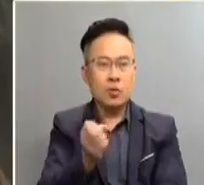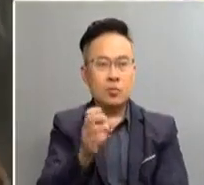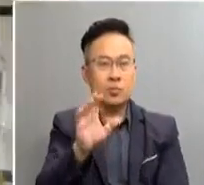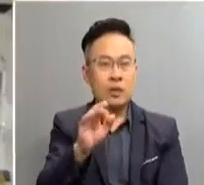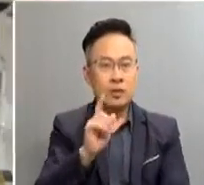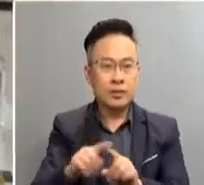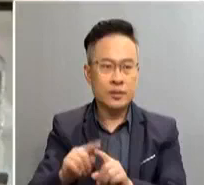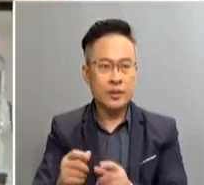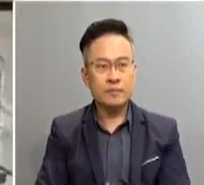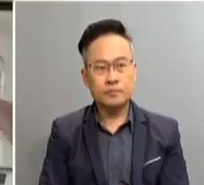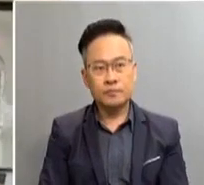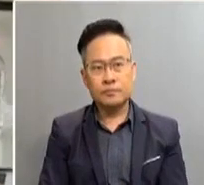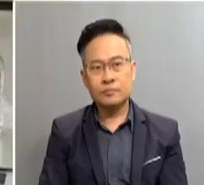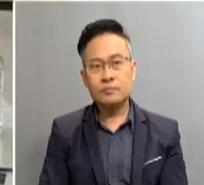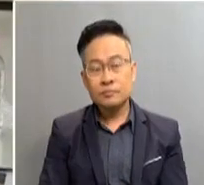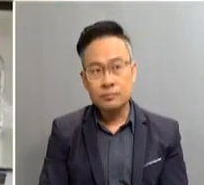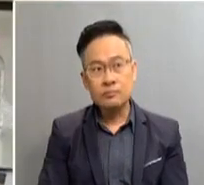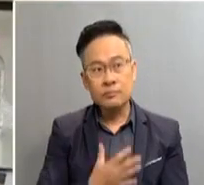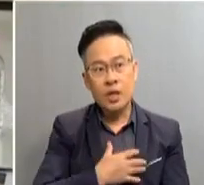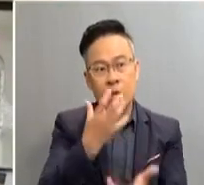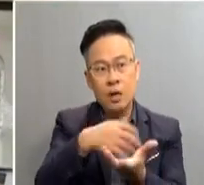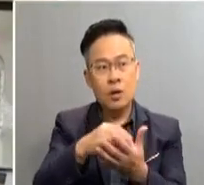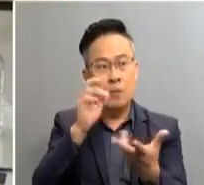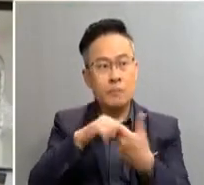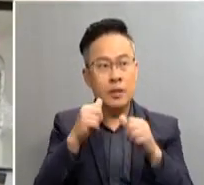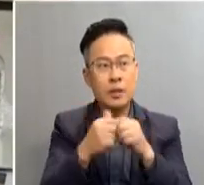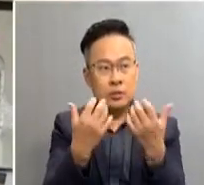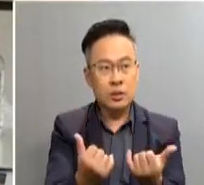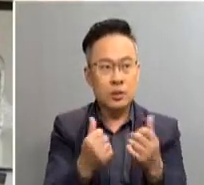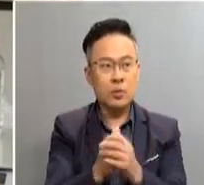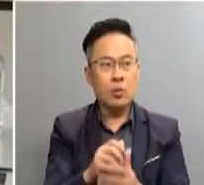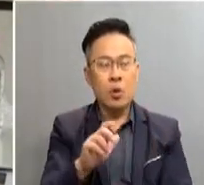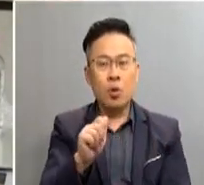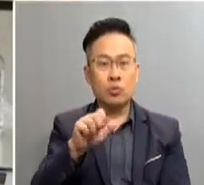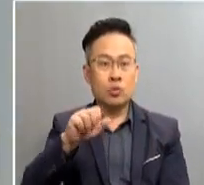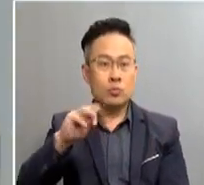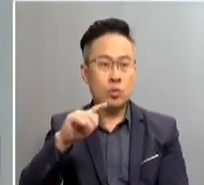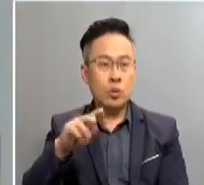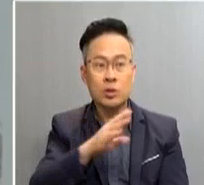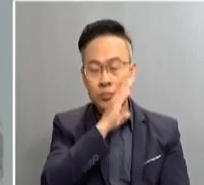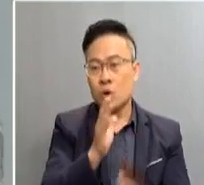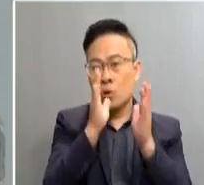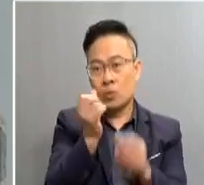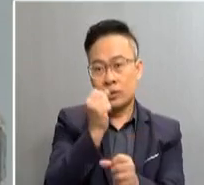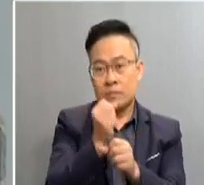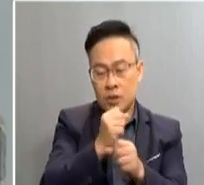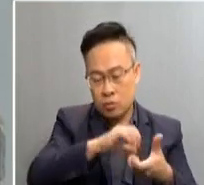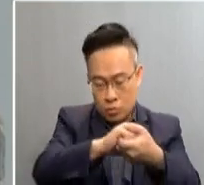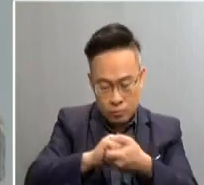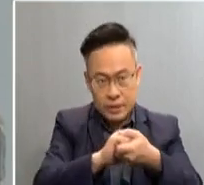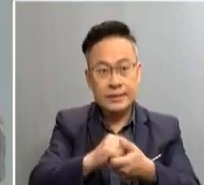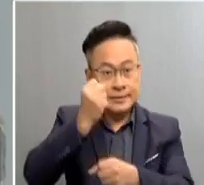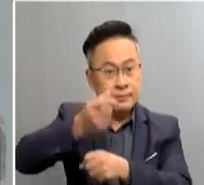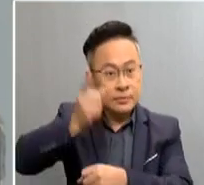ท.คุณอนุชาบอกว่าสิ่งที่เกิดขึ้นกับอสมท.ขณะนี้หากว่าพนักงานมีความสามัคคีทำงานร่วมกันก็เชื่อว่